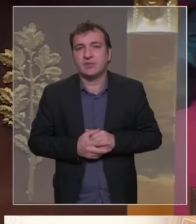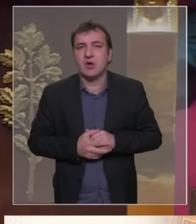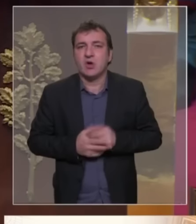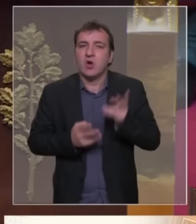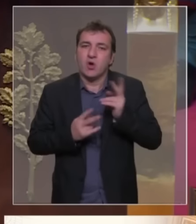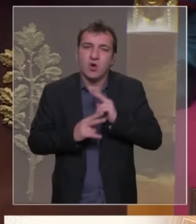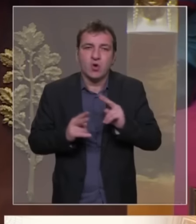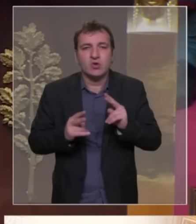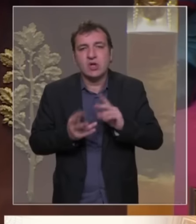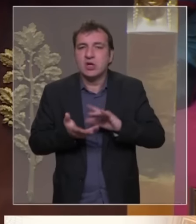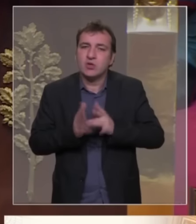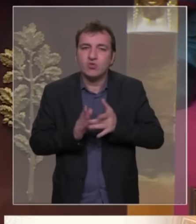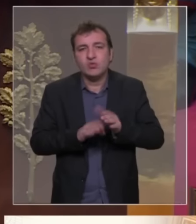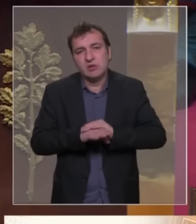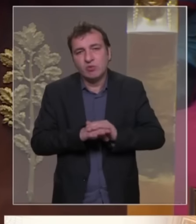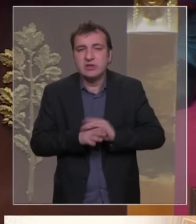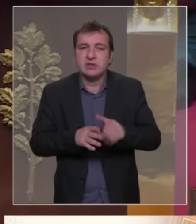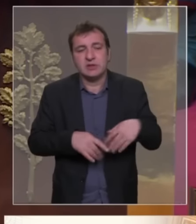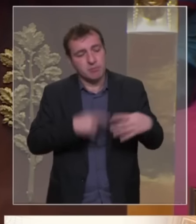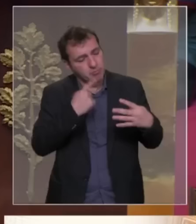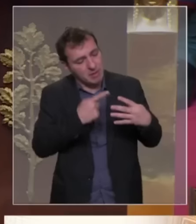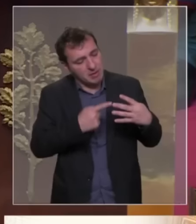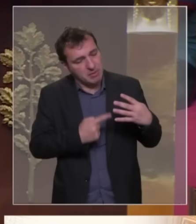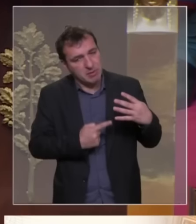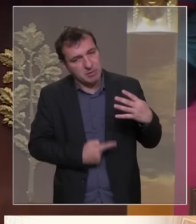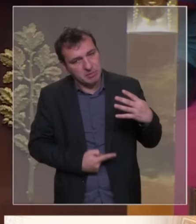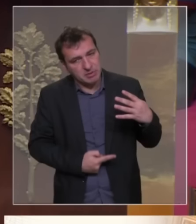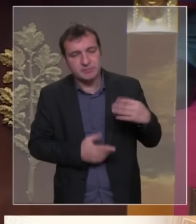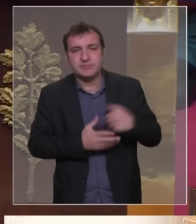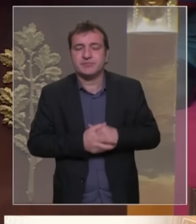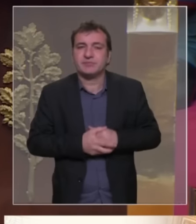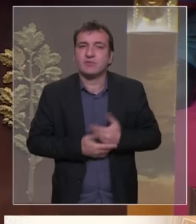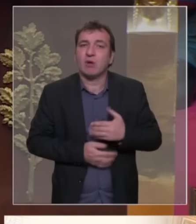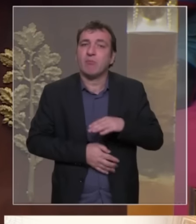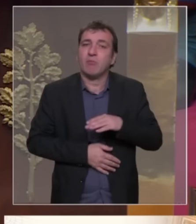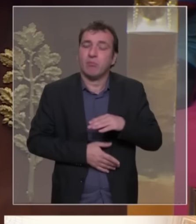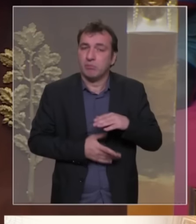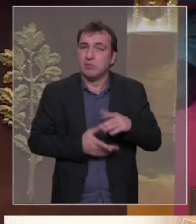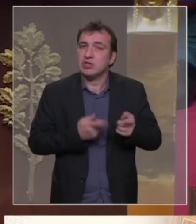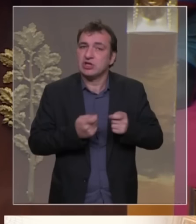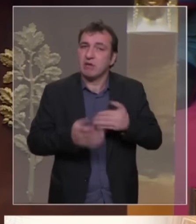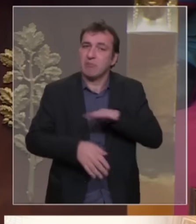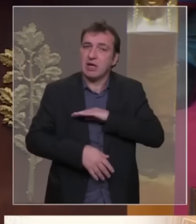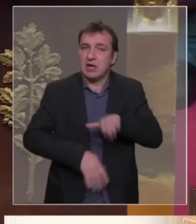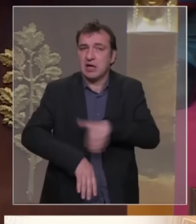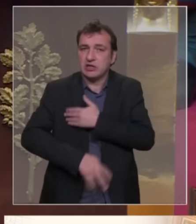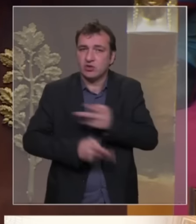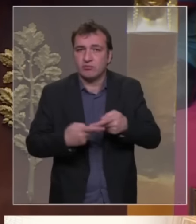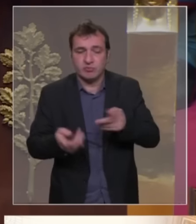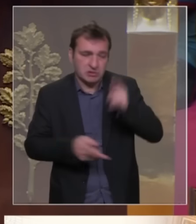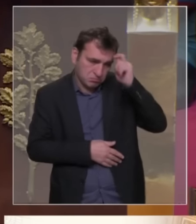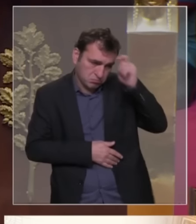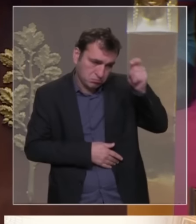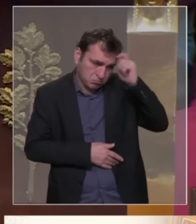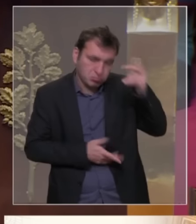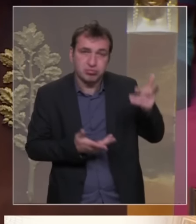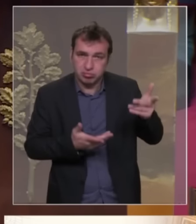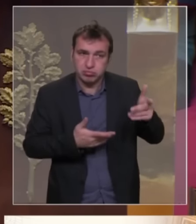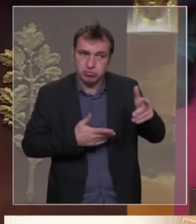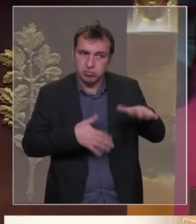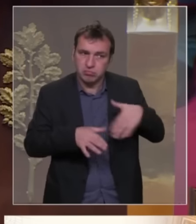revue toutes les politiques animées dans notre pays par des agents publics dont je salue l'efficacité, le sens du service et